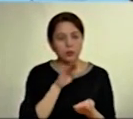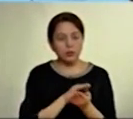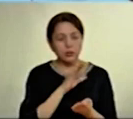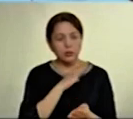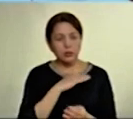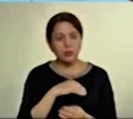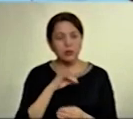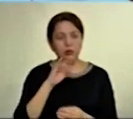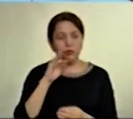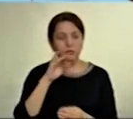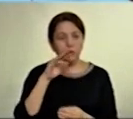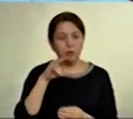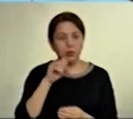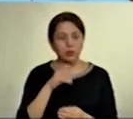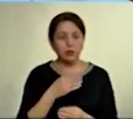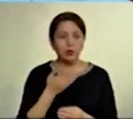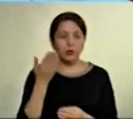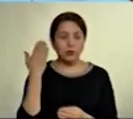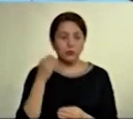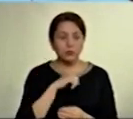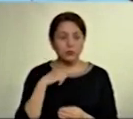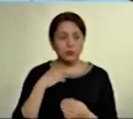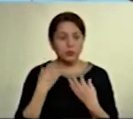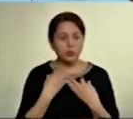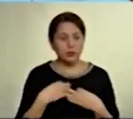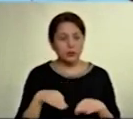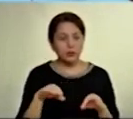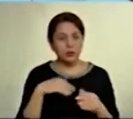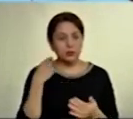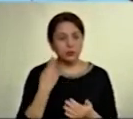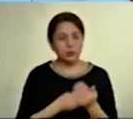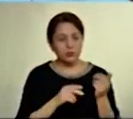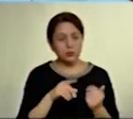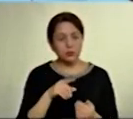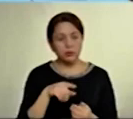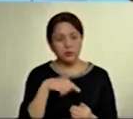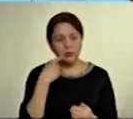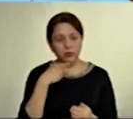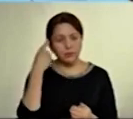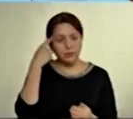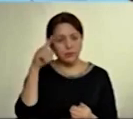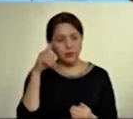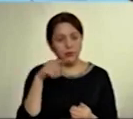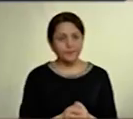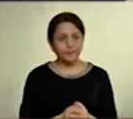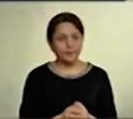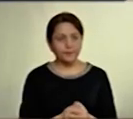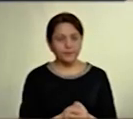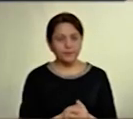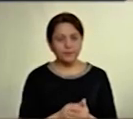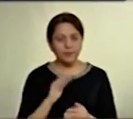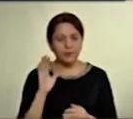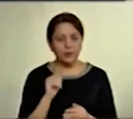polislari oldingi o'z erkini, mustaqilligini boy berdi degan fikrni aytib o'tgan edi.